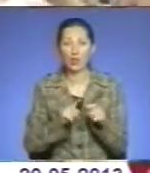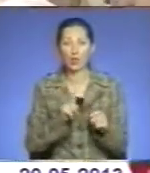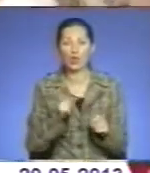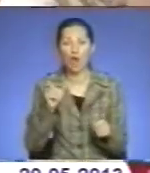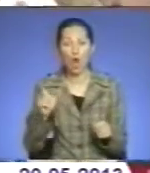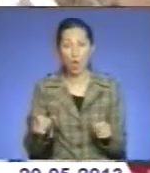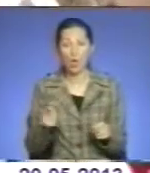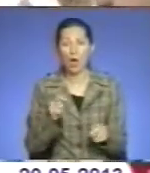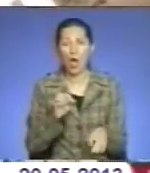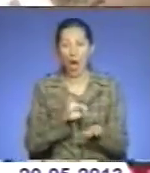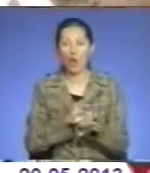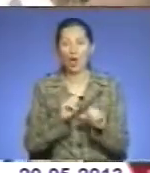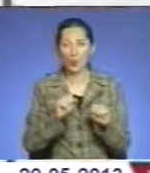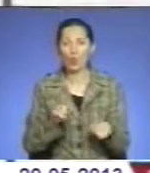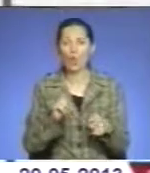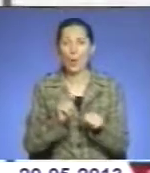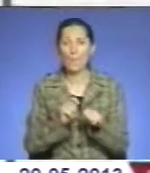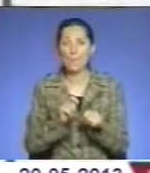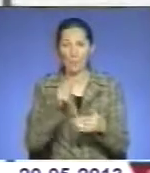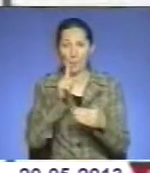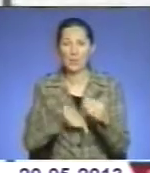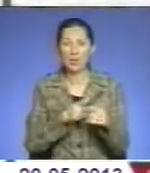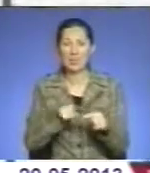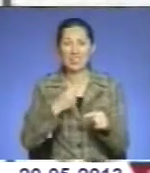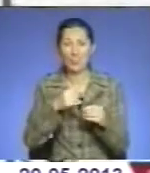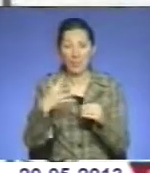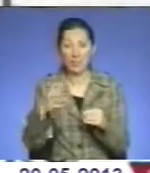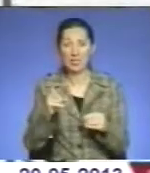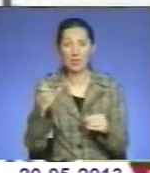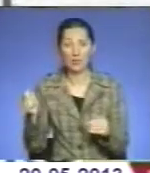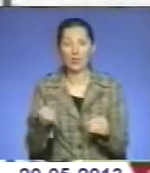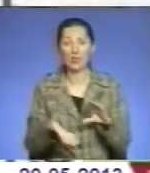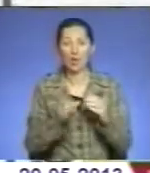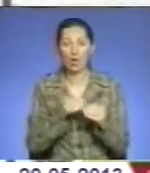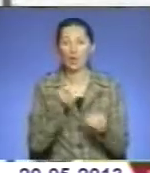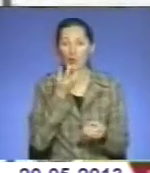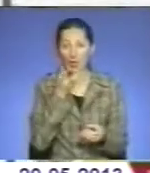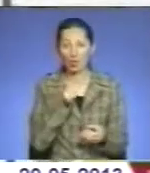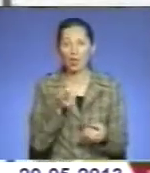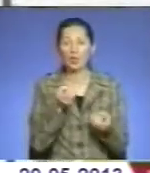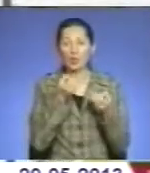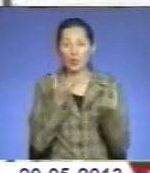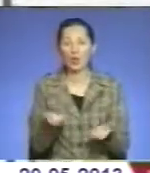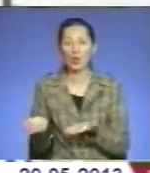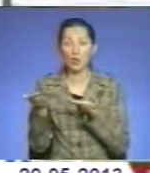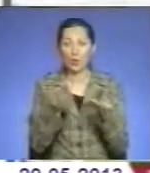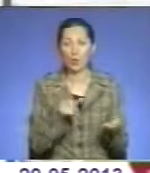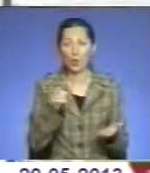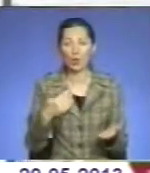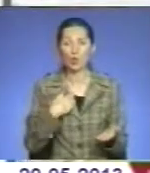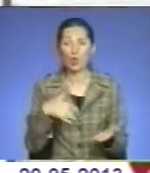за 15 хвилин. Якщо результат буде позитивний, ми тоді, звичайно, запрошуємо людину до нас в